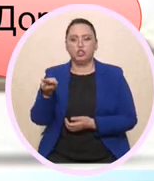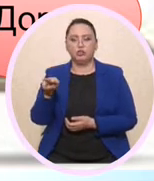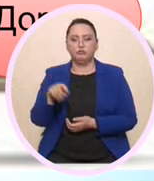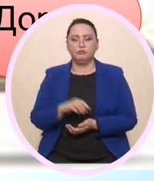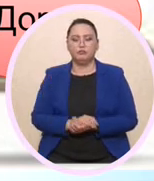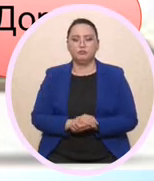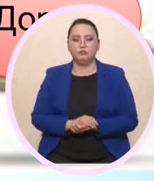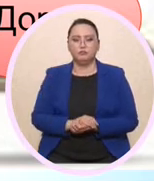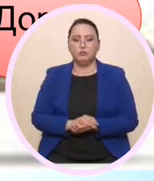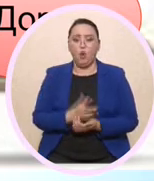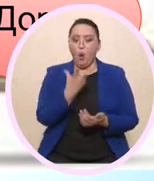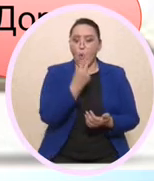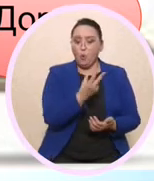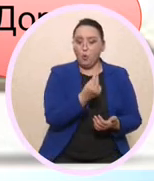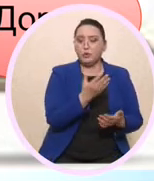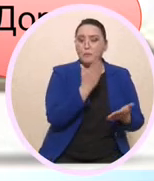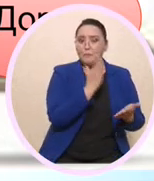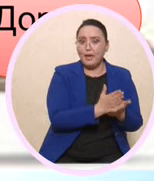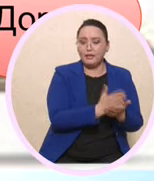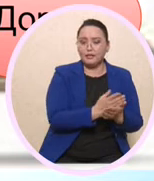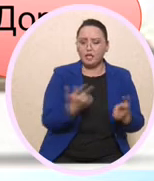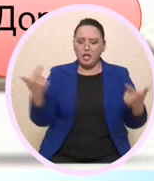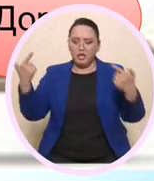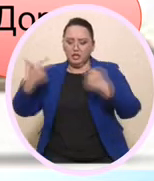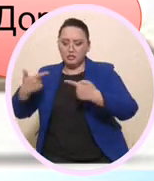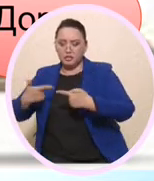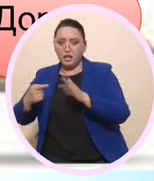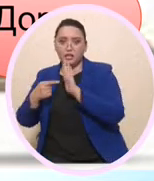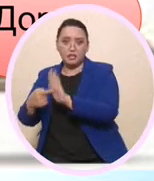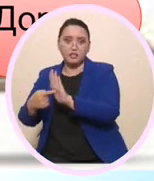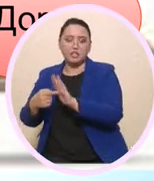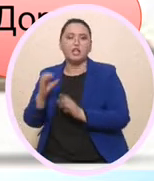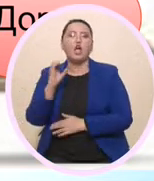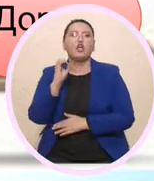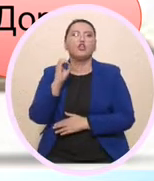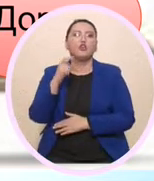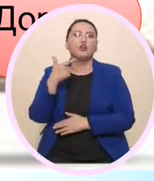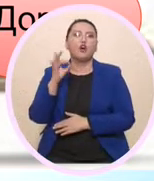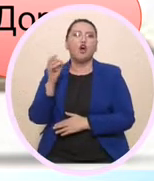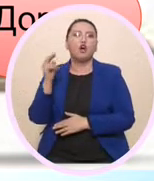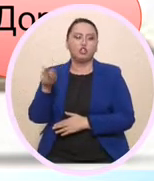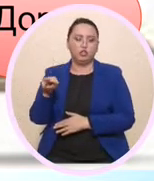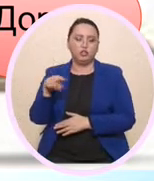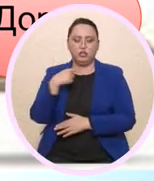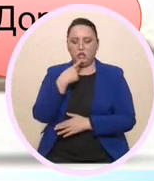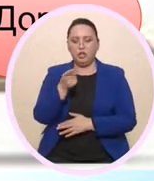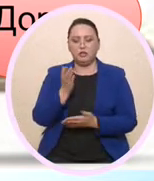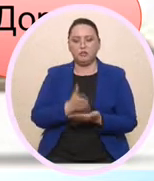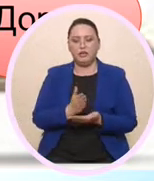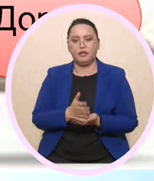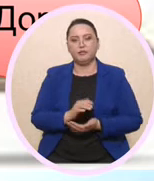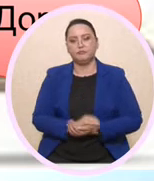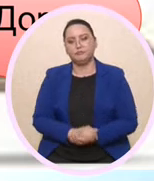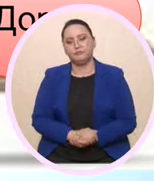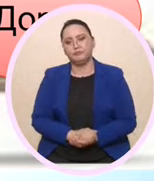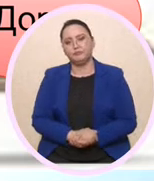Бодит байдлыг эсрэгээр нь үзүүлэх аргыг юугөөдл гэж. Бодит байдлыг эсрэгээр